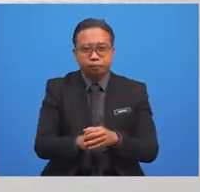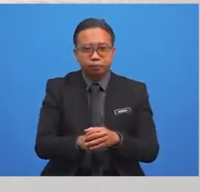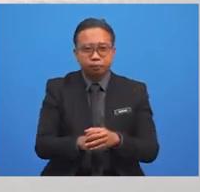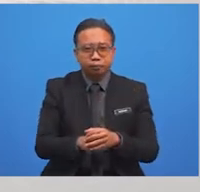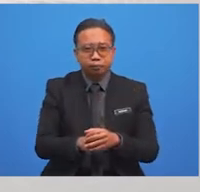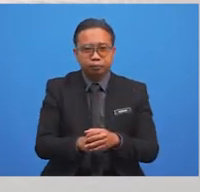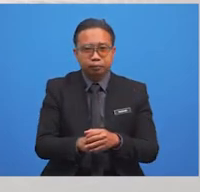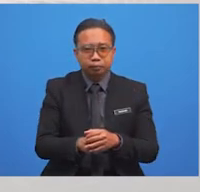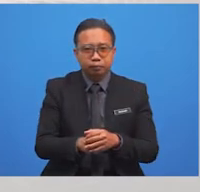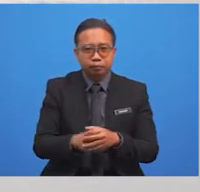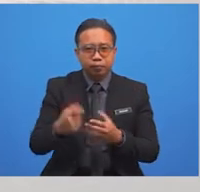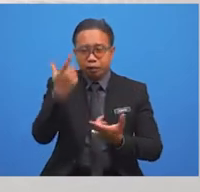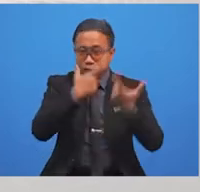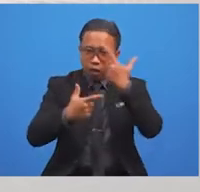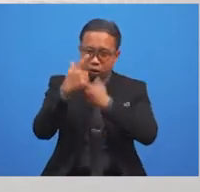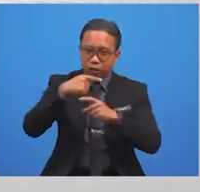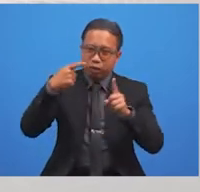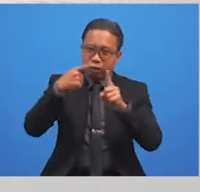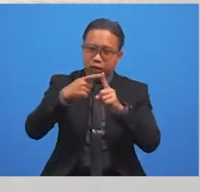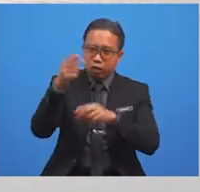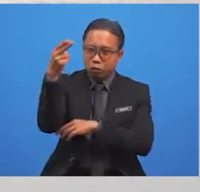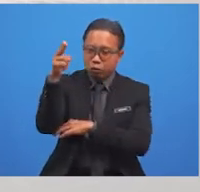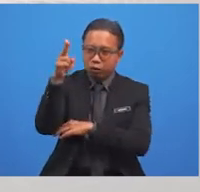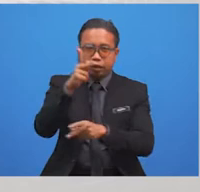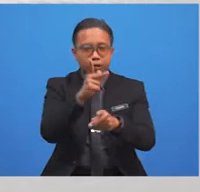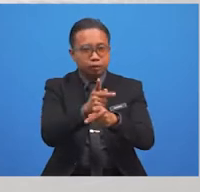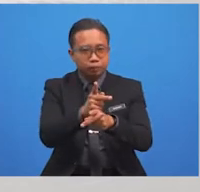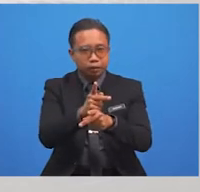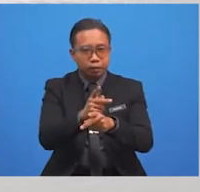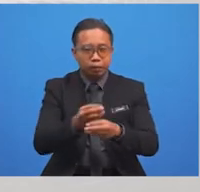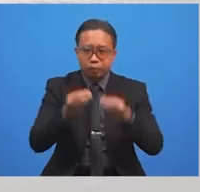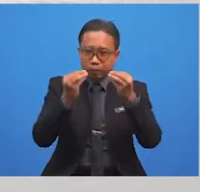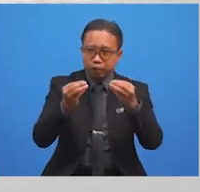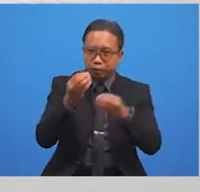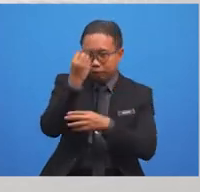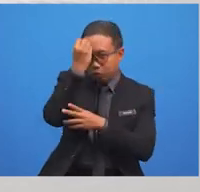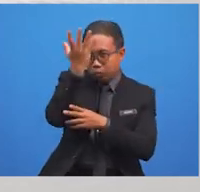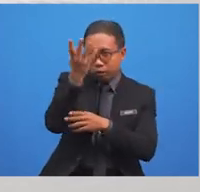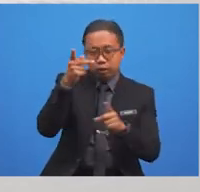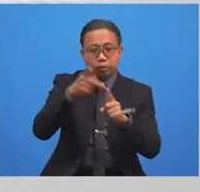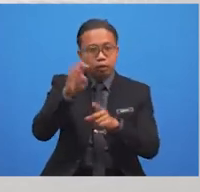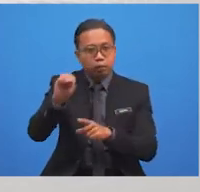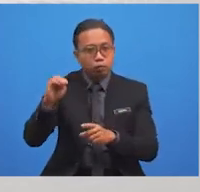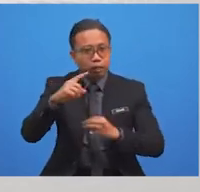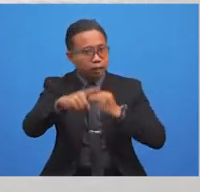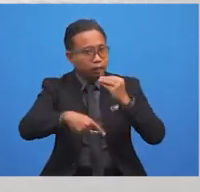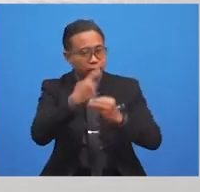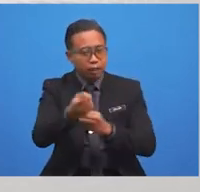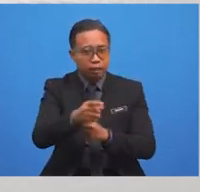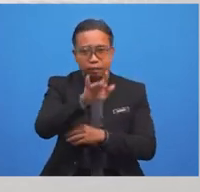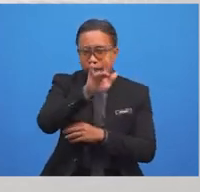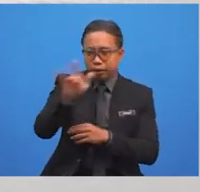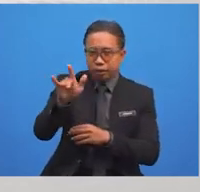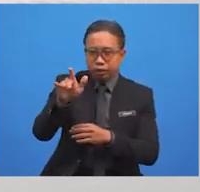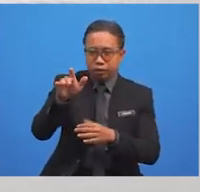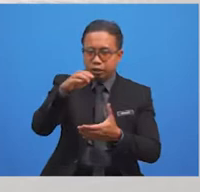soalan 5. Lawatan ke hutan simpan memberi maklumat kepada murid tentang